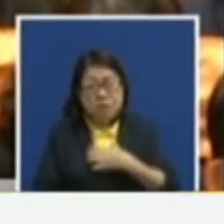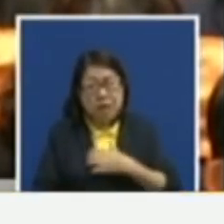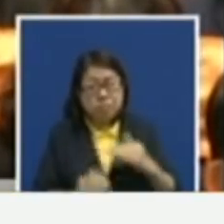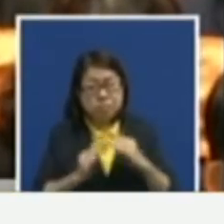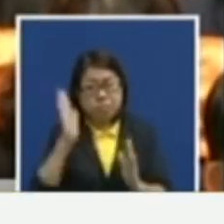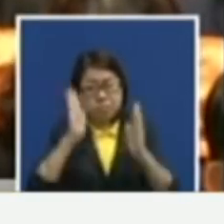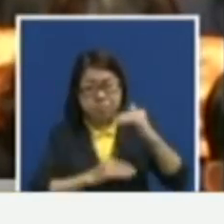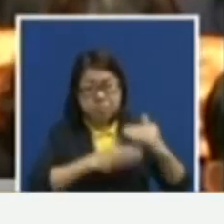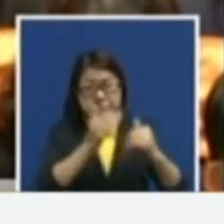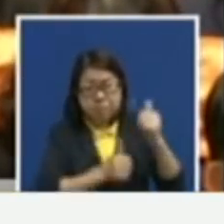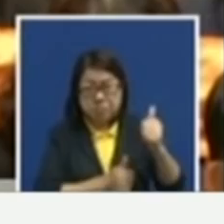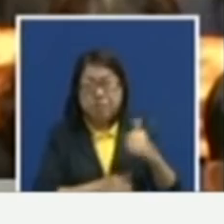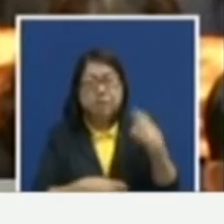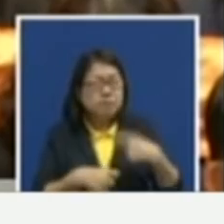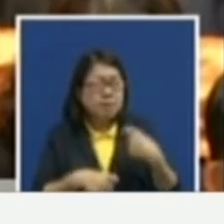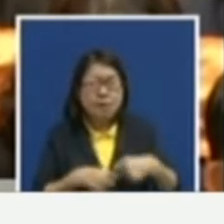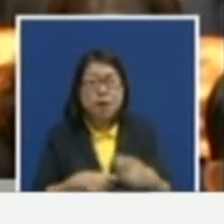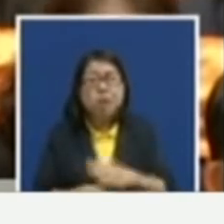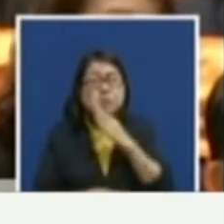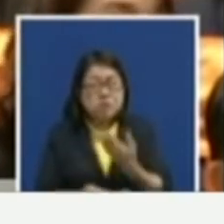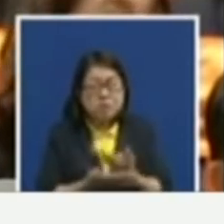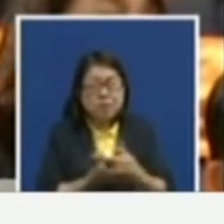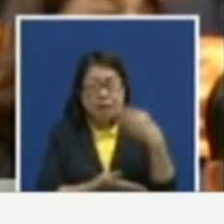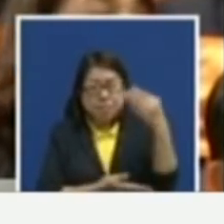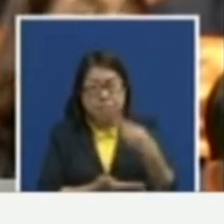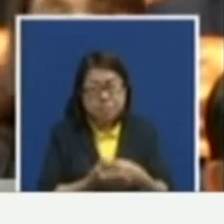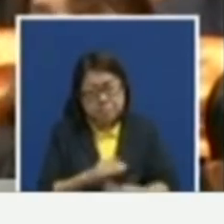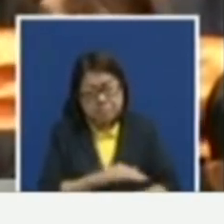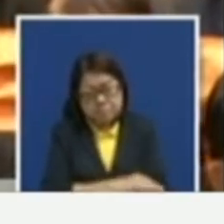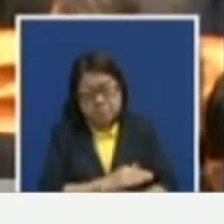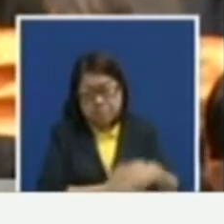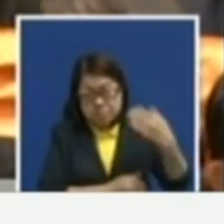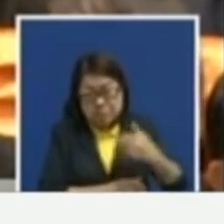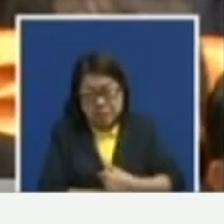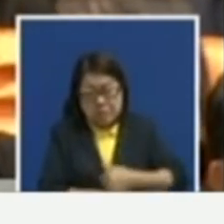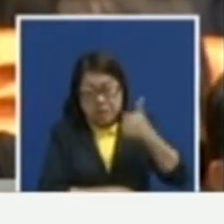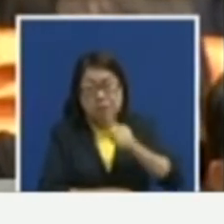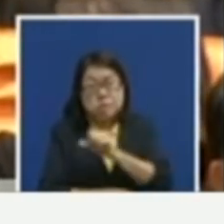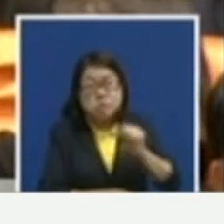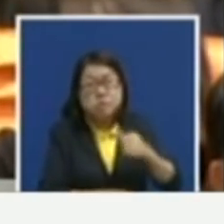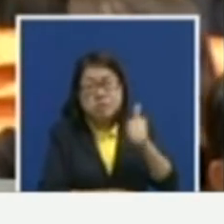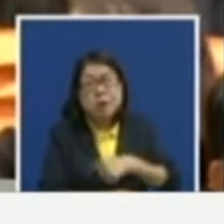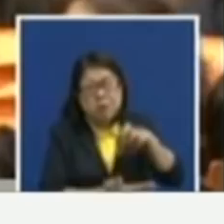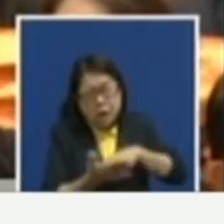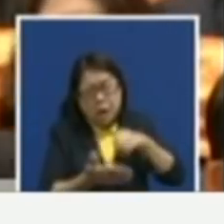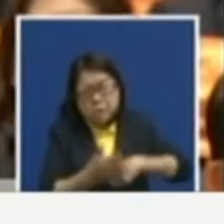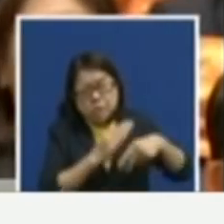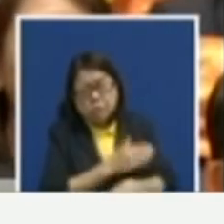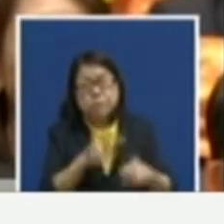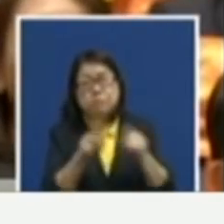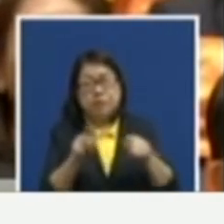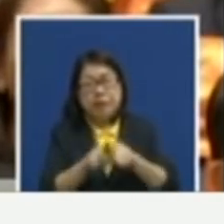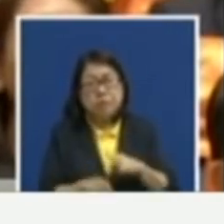ดีขึ้นถ้ามันซื้อเสียงแล้วมันก็ต้องถอนทุนคืนถ้ามันใช้อำนาจแ